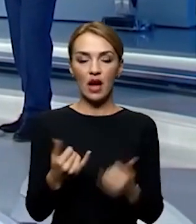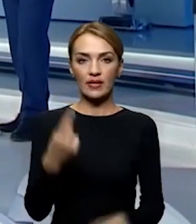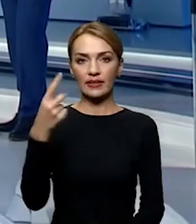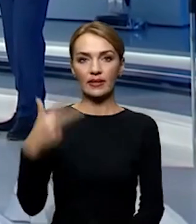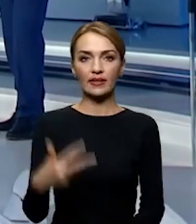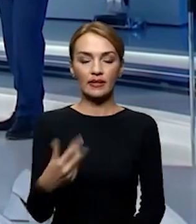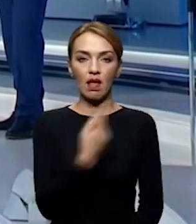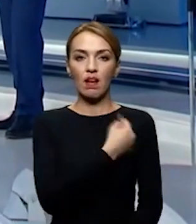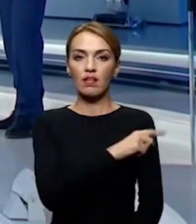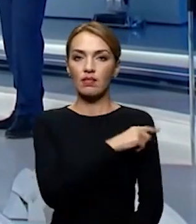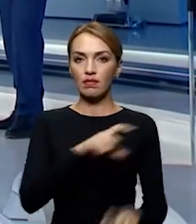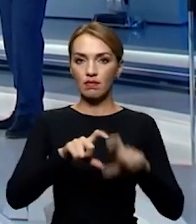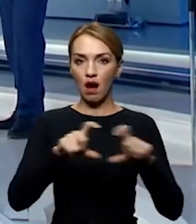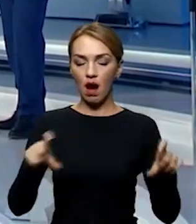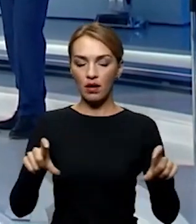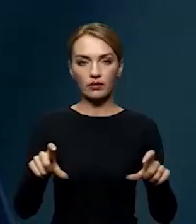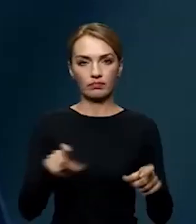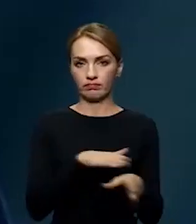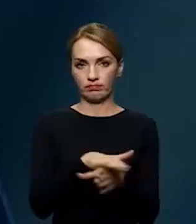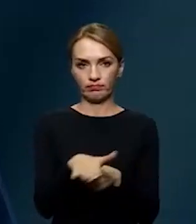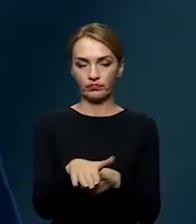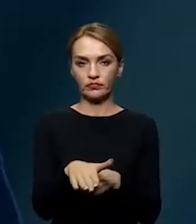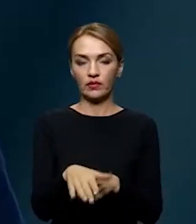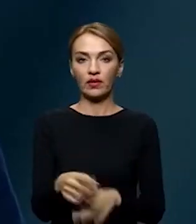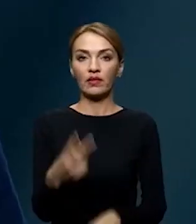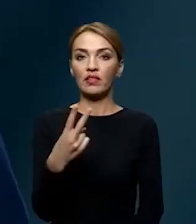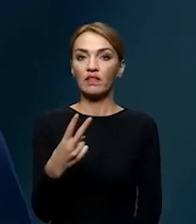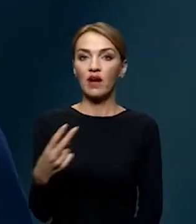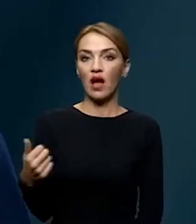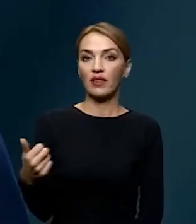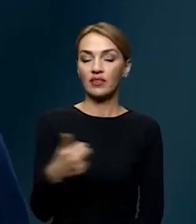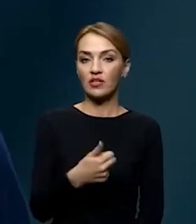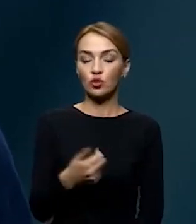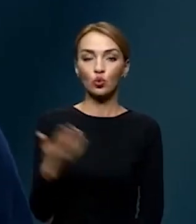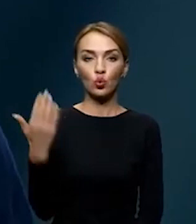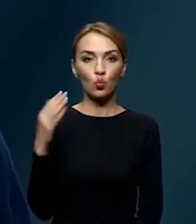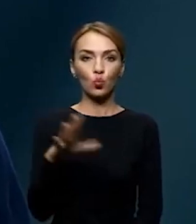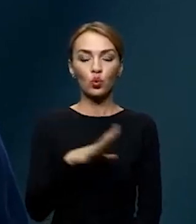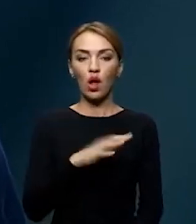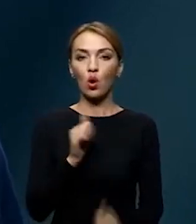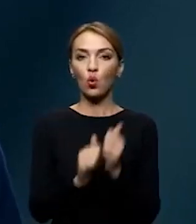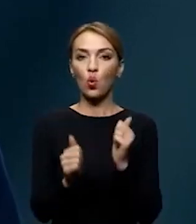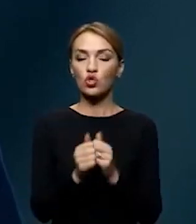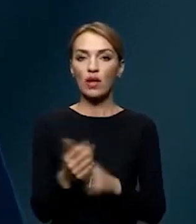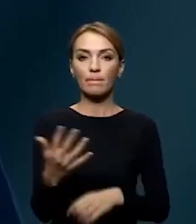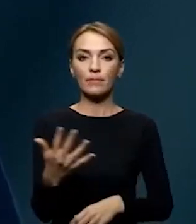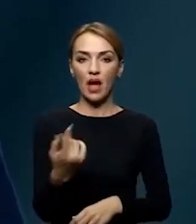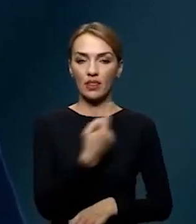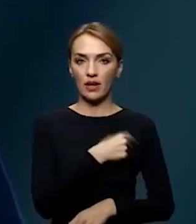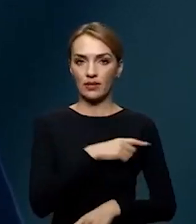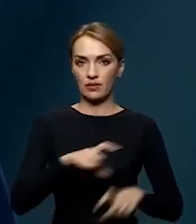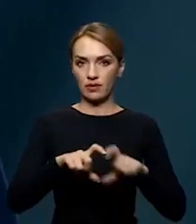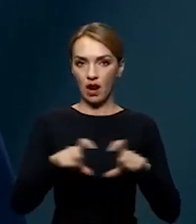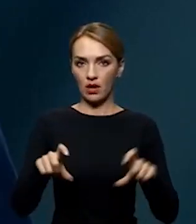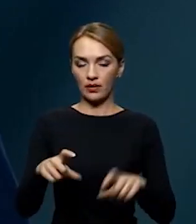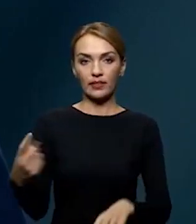критично заповнені. Два тижні тому це була кожна п'ята лікарня, щоб порівняти. Не кожна третя, а кожна п'ята. Тиждень